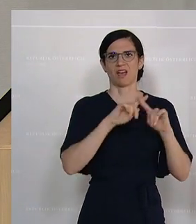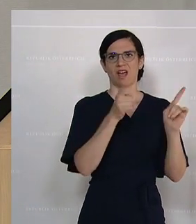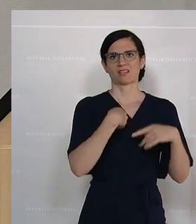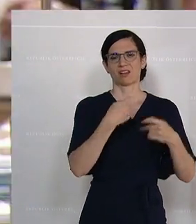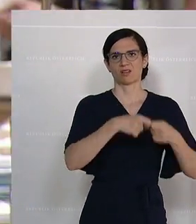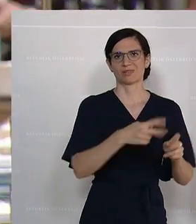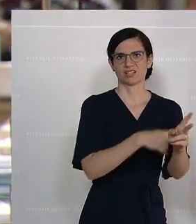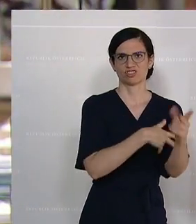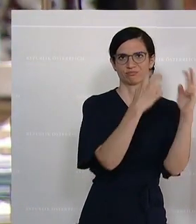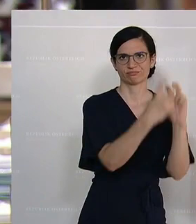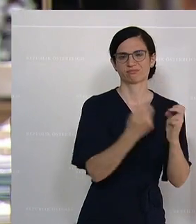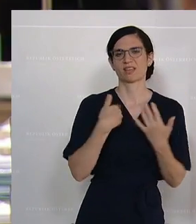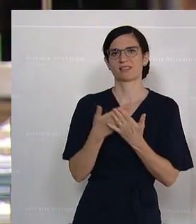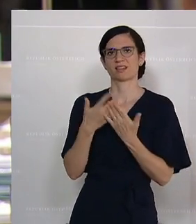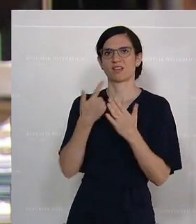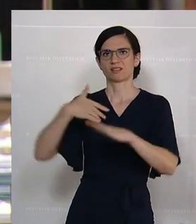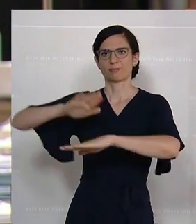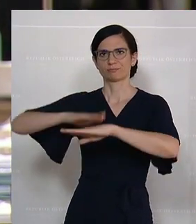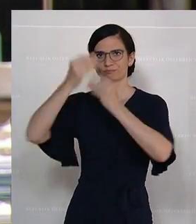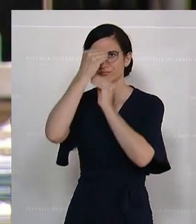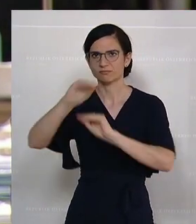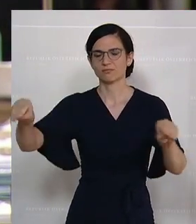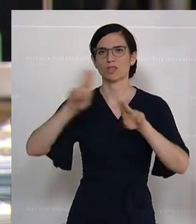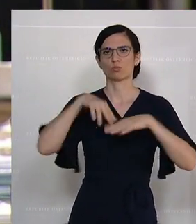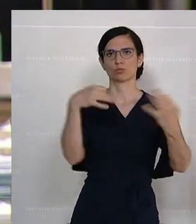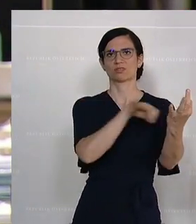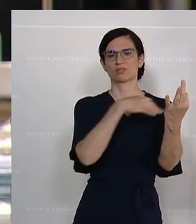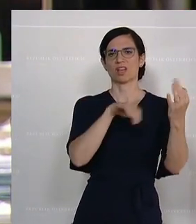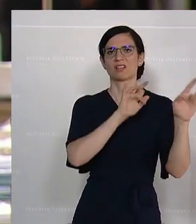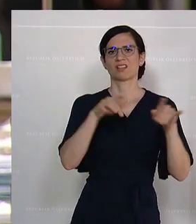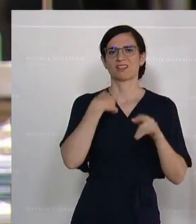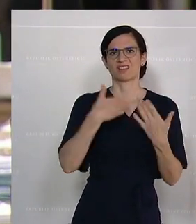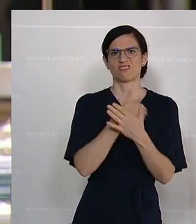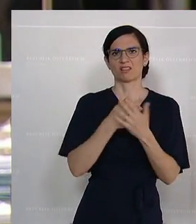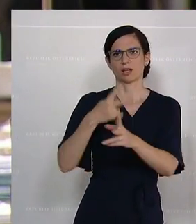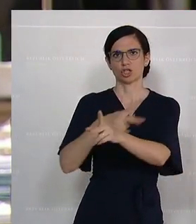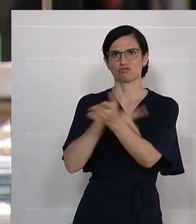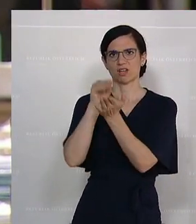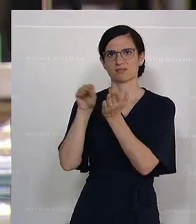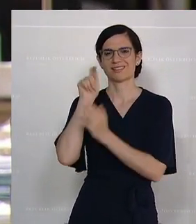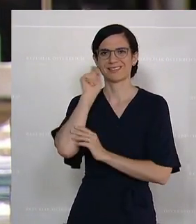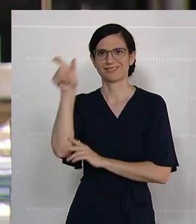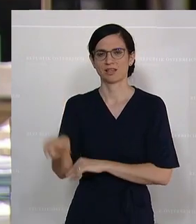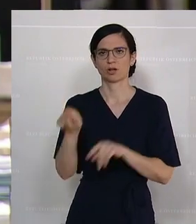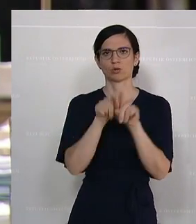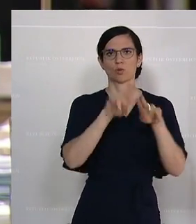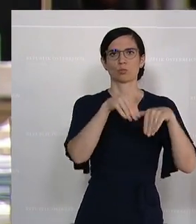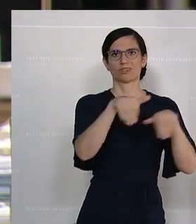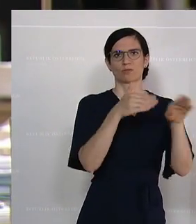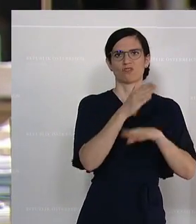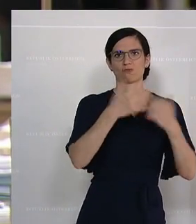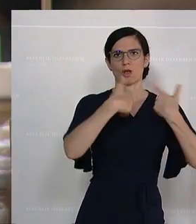europäischen union auf hatten folgende mitteilung gemacht der bundeskanzler wird durch die staatssekretärin und die bundes der bundesminister für